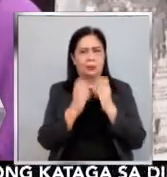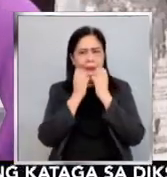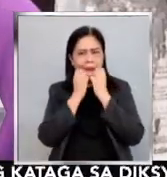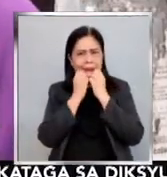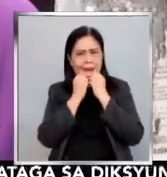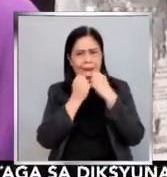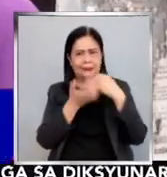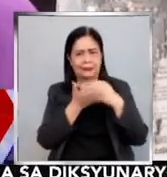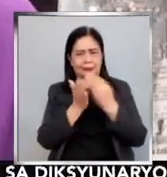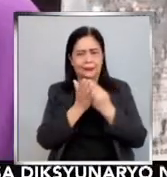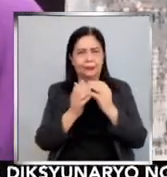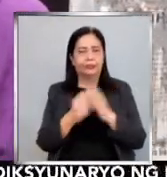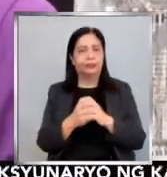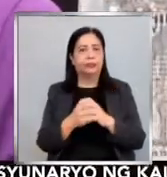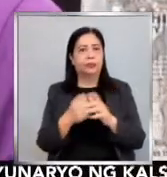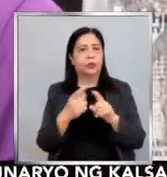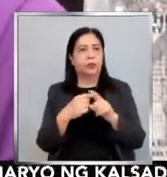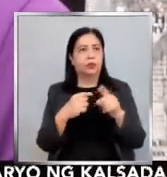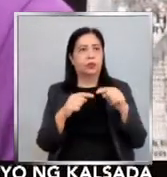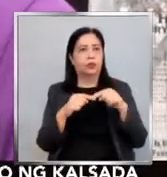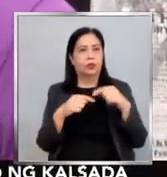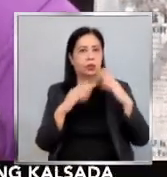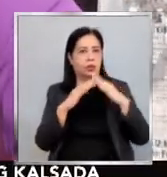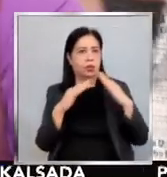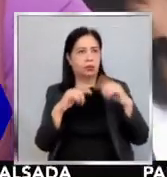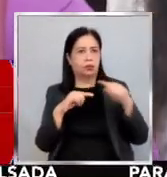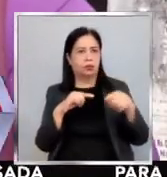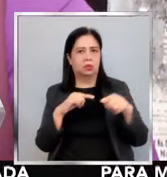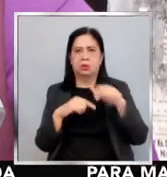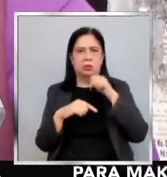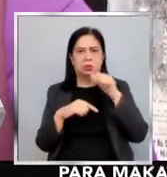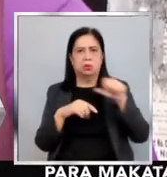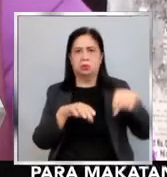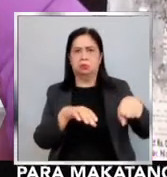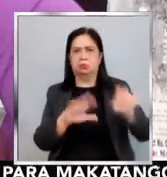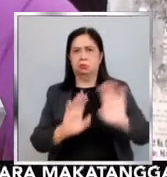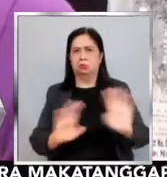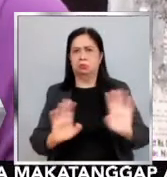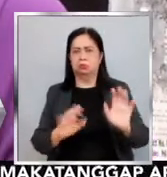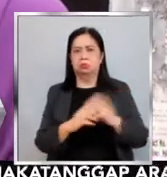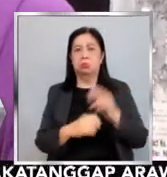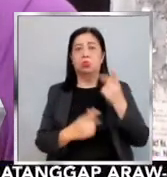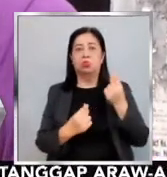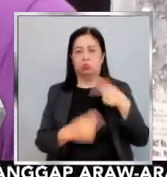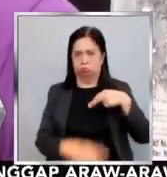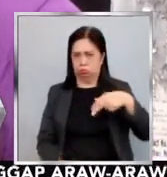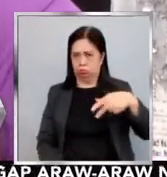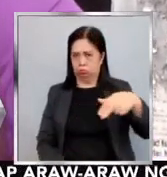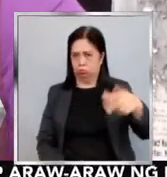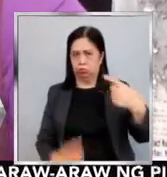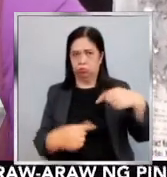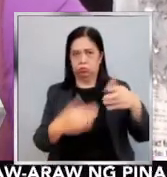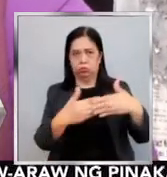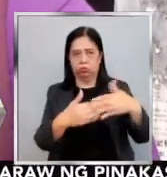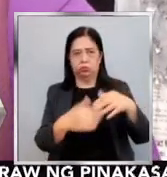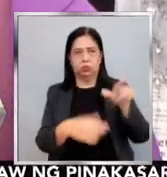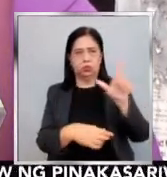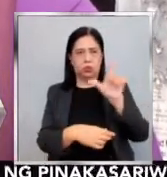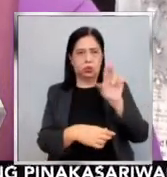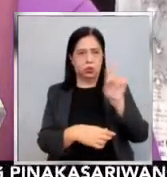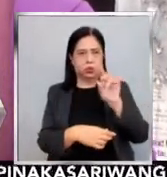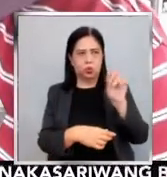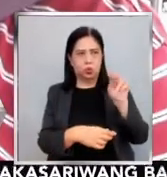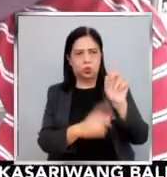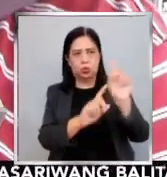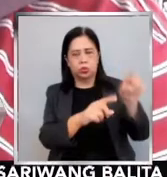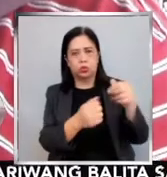Mula dyan sa may bahay namin, hindi na po ako magta-tricycle. Maglalakad na lang po ako papunta dyan sa may Luzon. Dito na rin sasakay